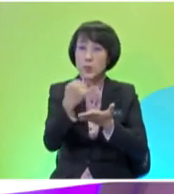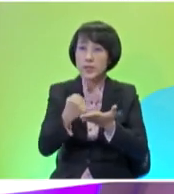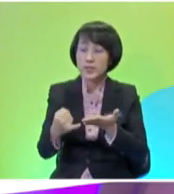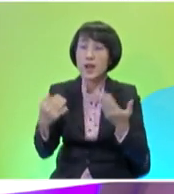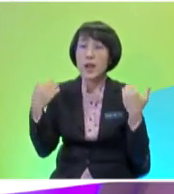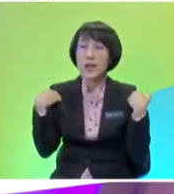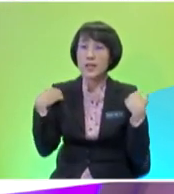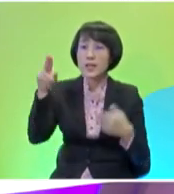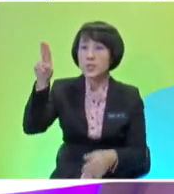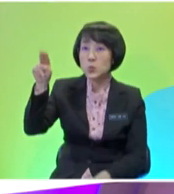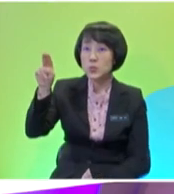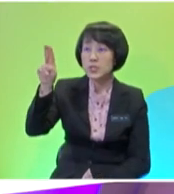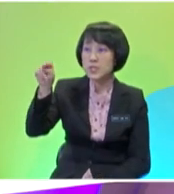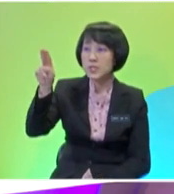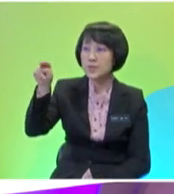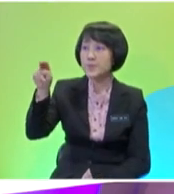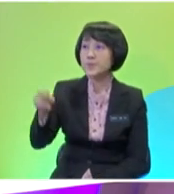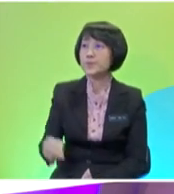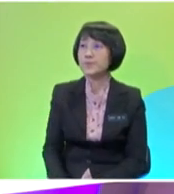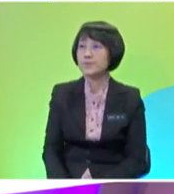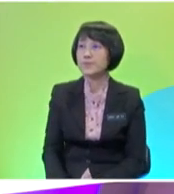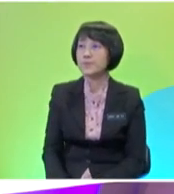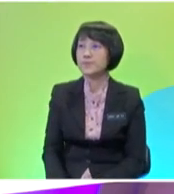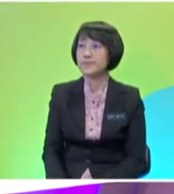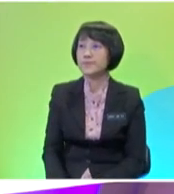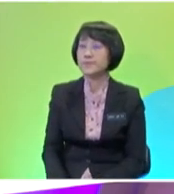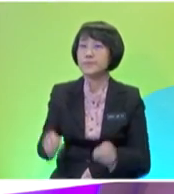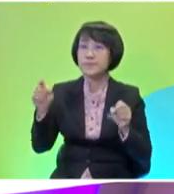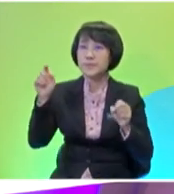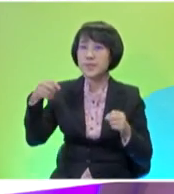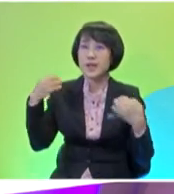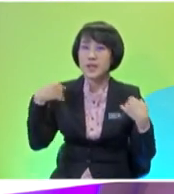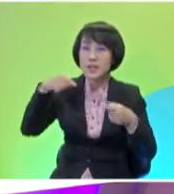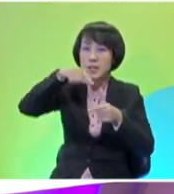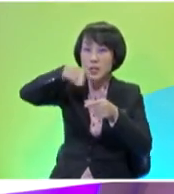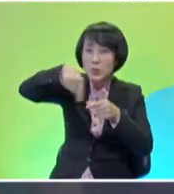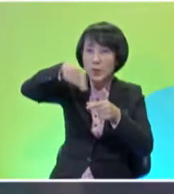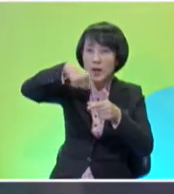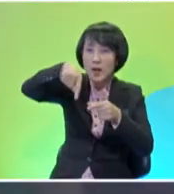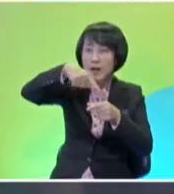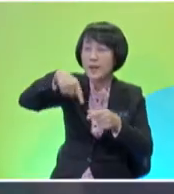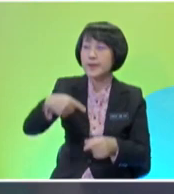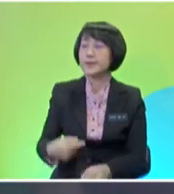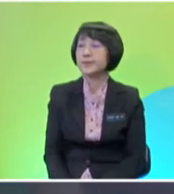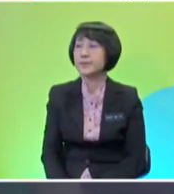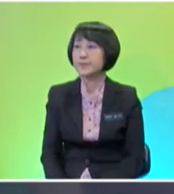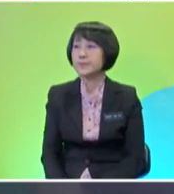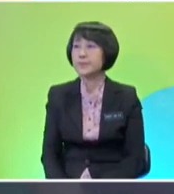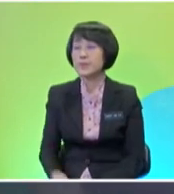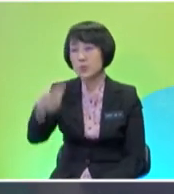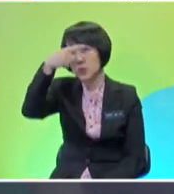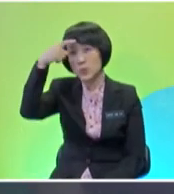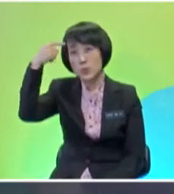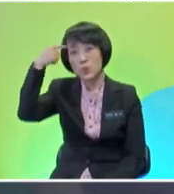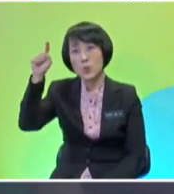swiss. Okey, untuk keluarkan swiss ni kita nak kena tebuk. Sebab swiss ni nak letak di bahagian atas tapi wire dia di bawah. Wire ni di bawah.